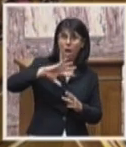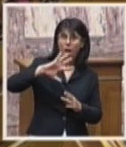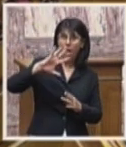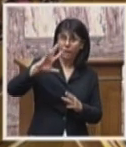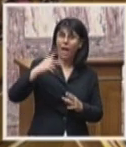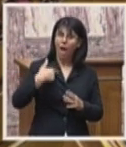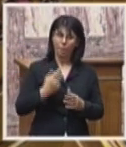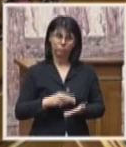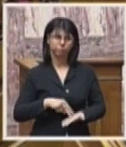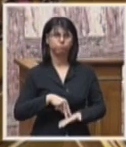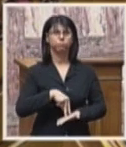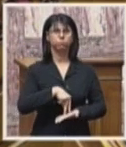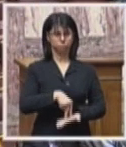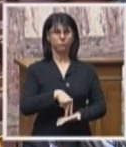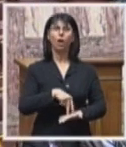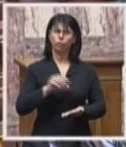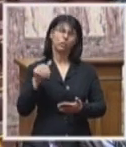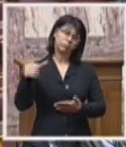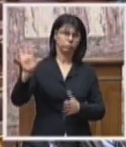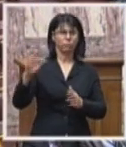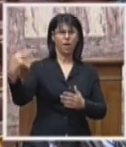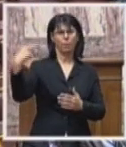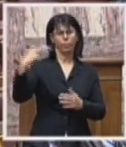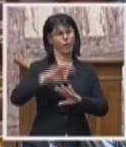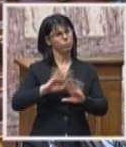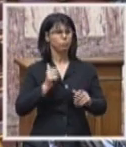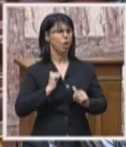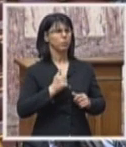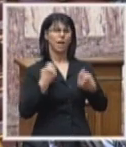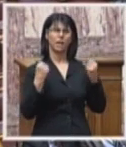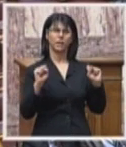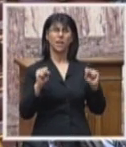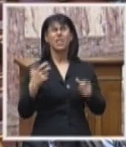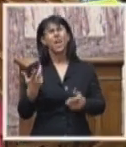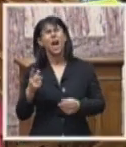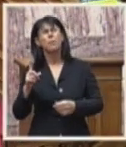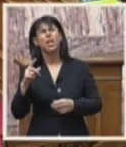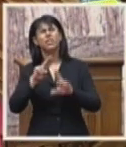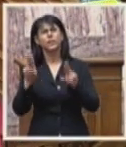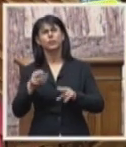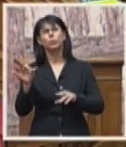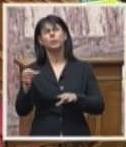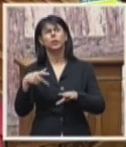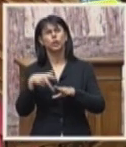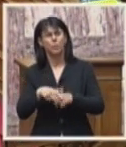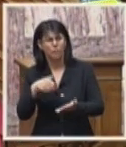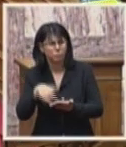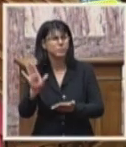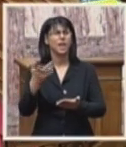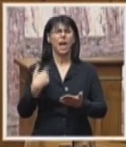αν φύγει το Δουνουτού η Ευρωπαϊκή Ένωση, ο Παπανδρέου, θα έχει φύγει το